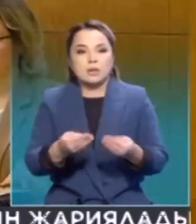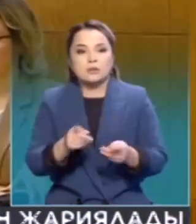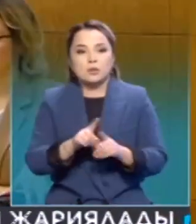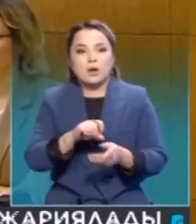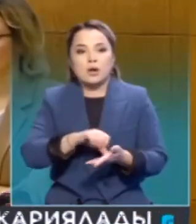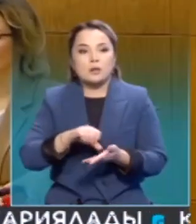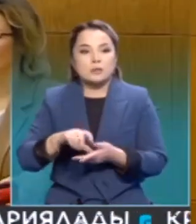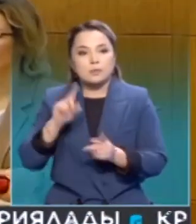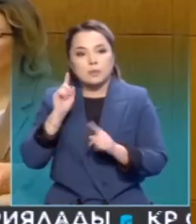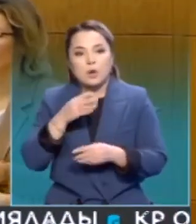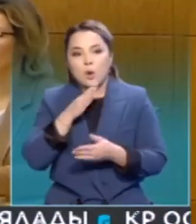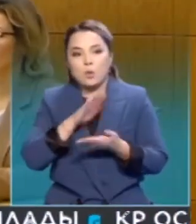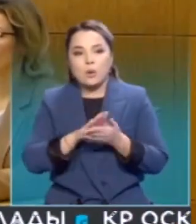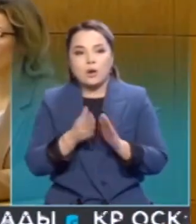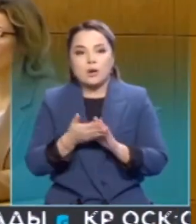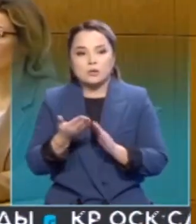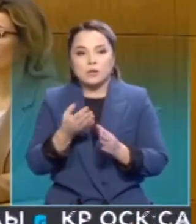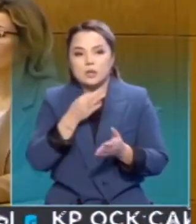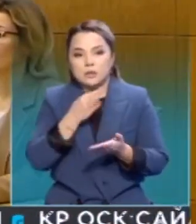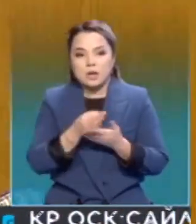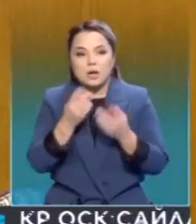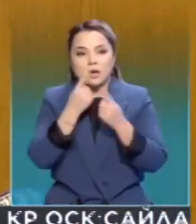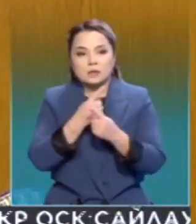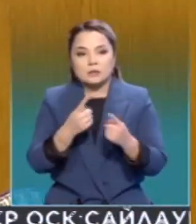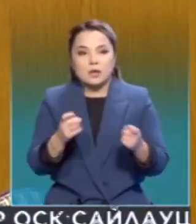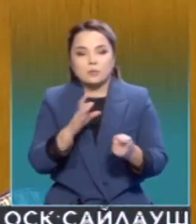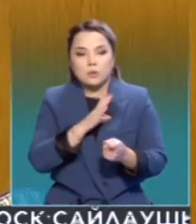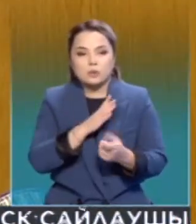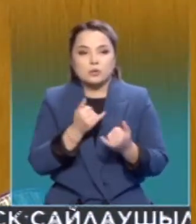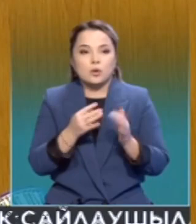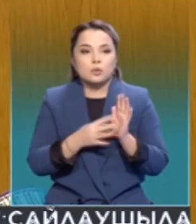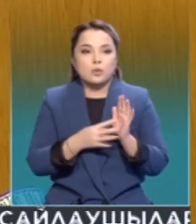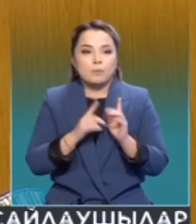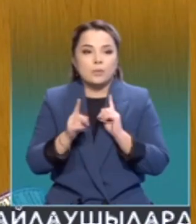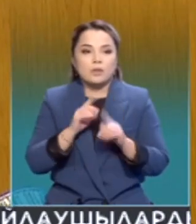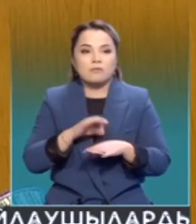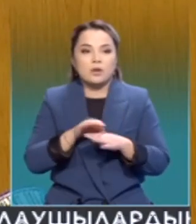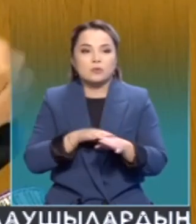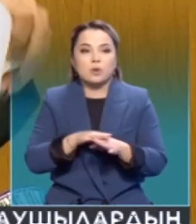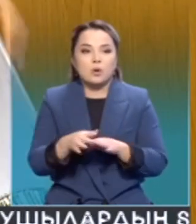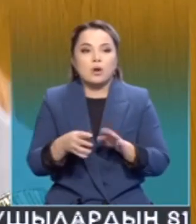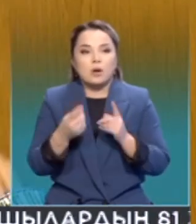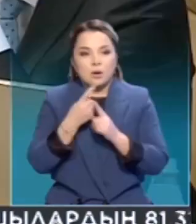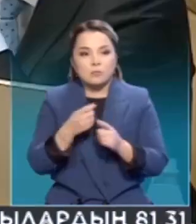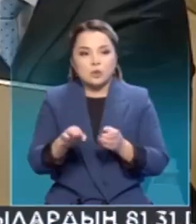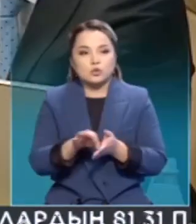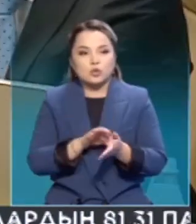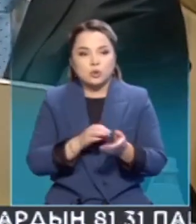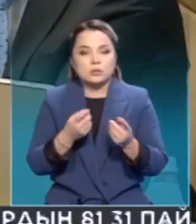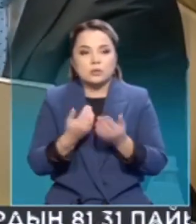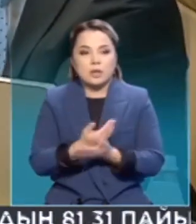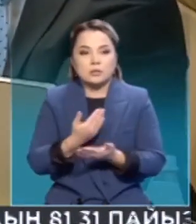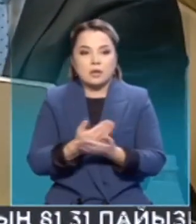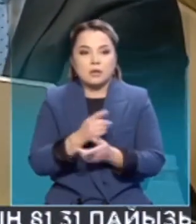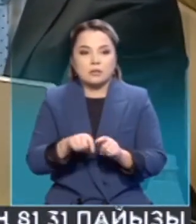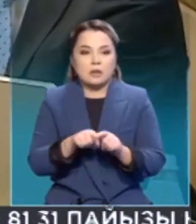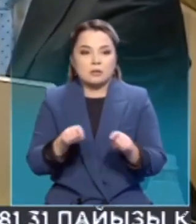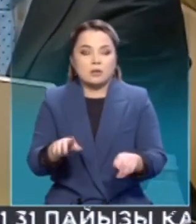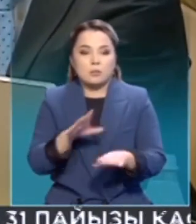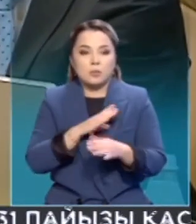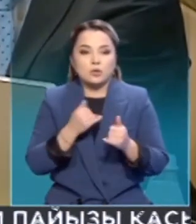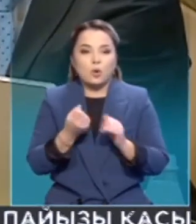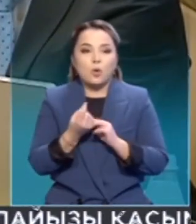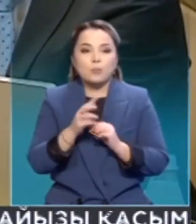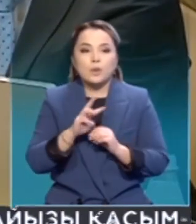қатысуының белгілі бір уақыттағы жағдайын хабарлап отырды. 9 брифинг өтіп, ақпарат шұғыл таратылды. Жалпы сайлаушылар